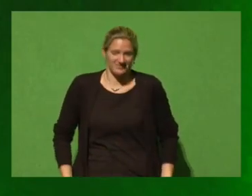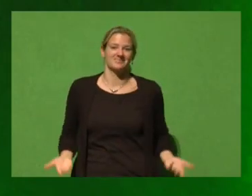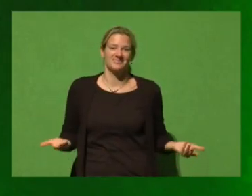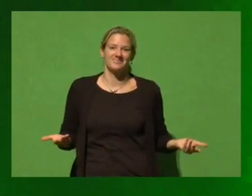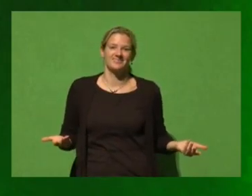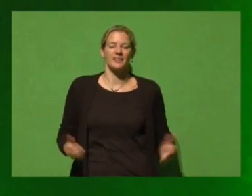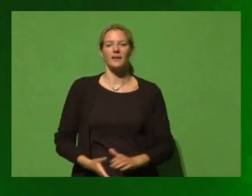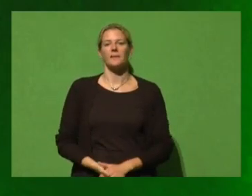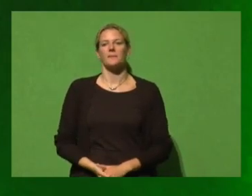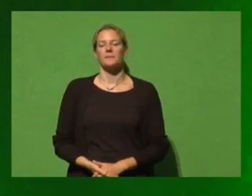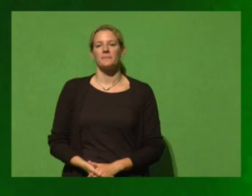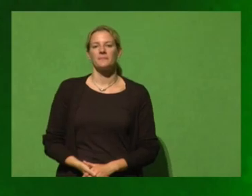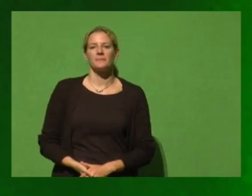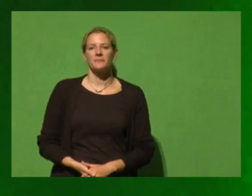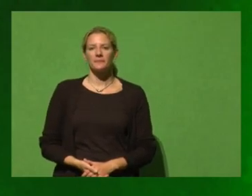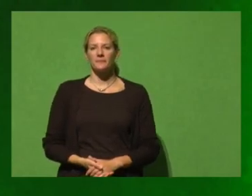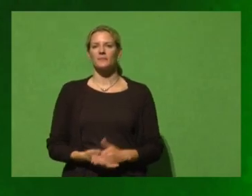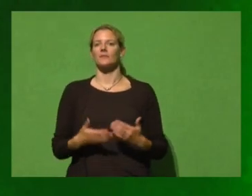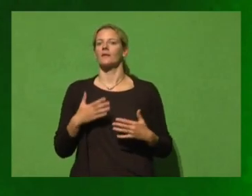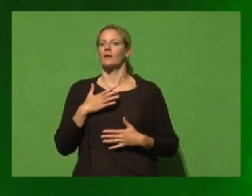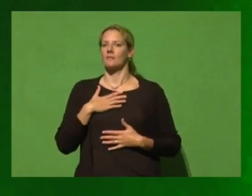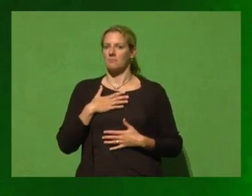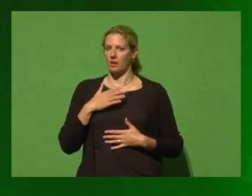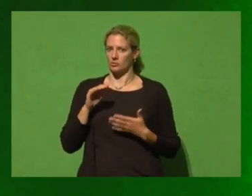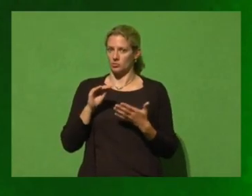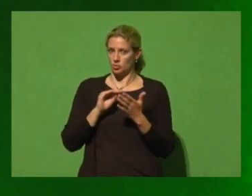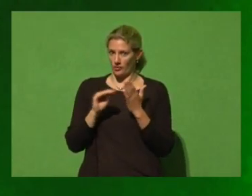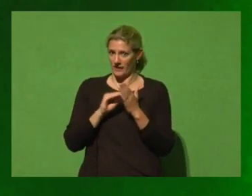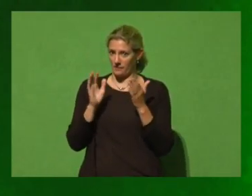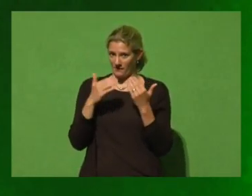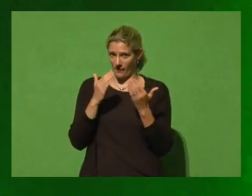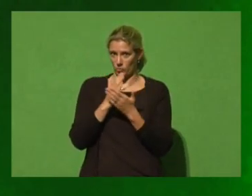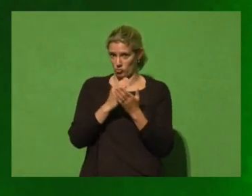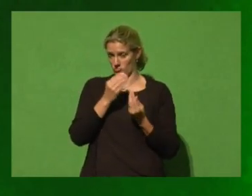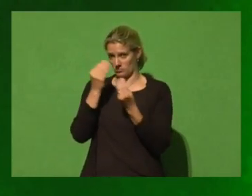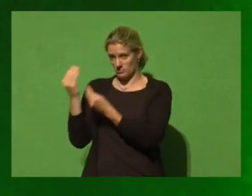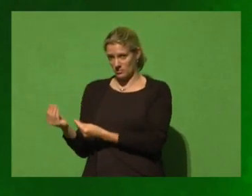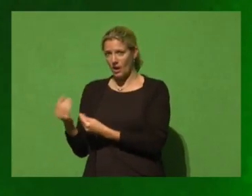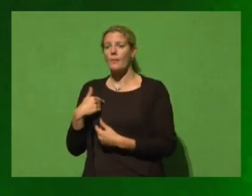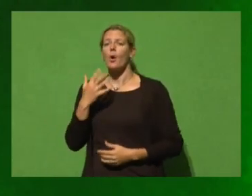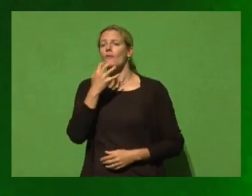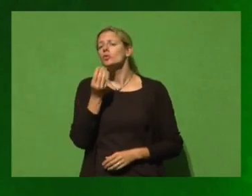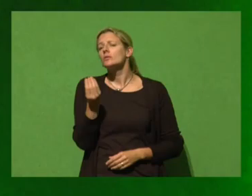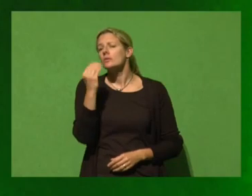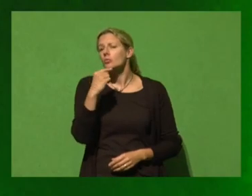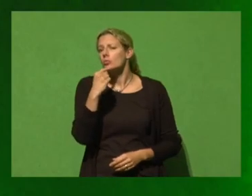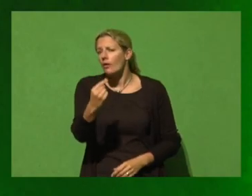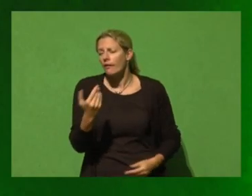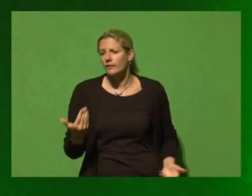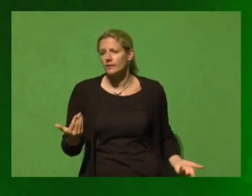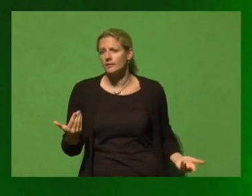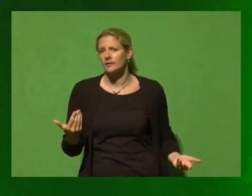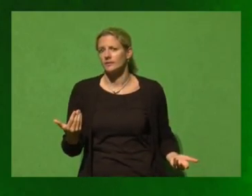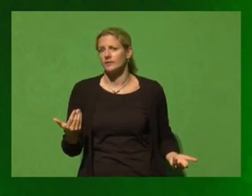Ergänzend zu meiner vorliegenden schriftlichen Bewerbung möchte ich hinzufügen,